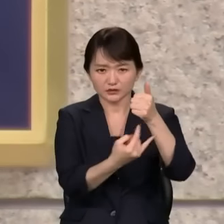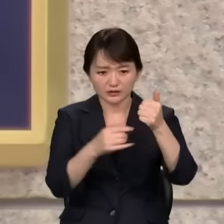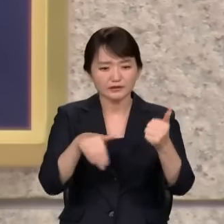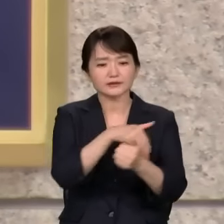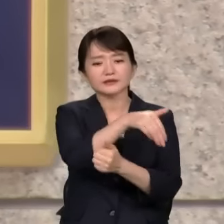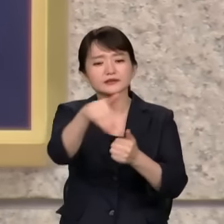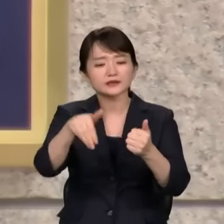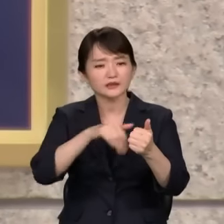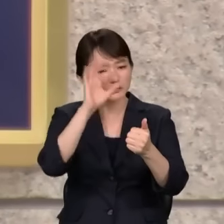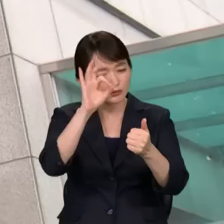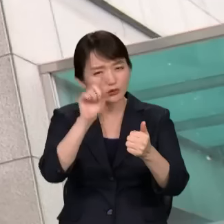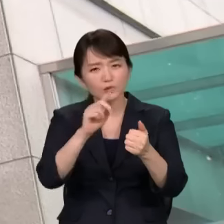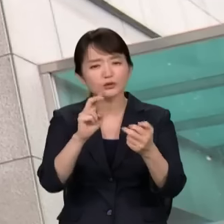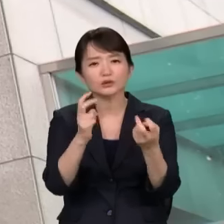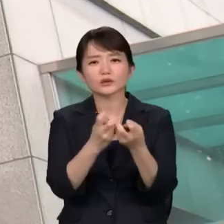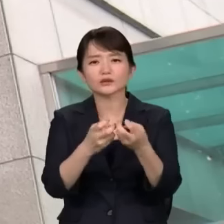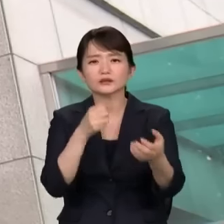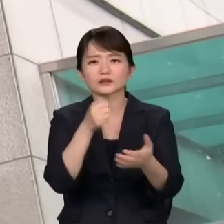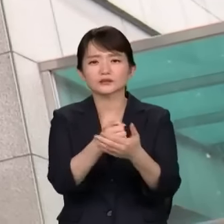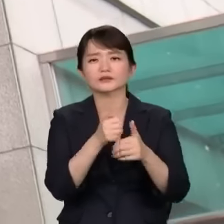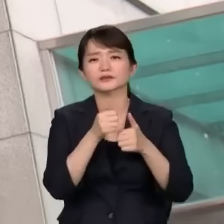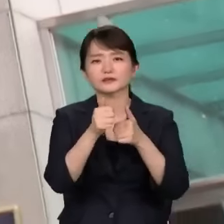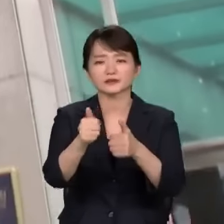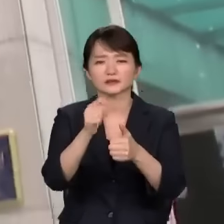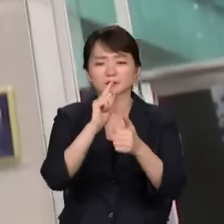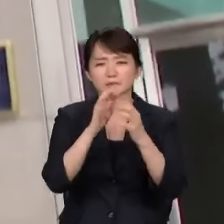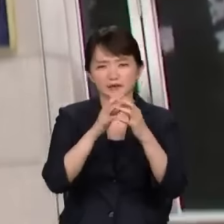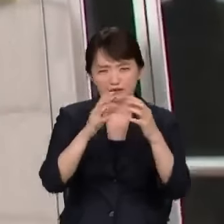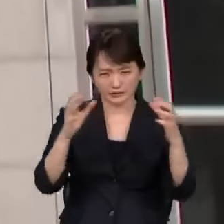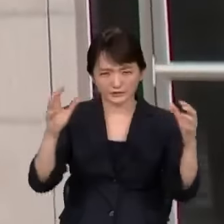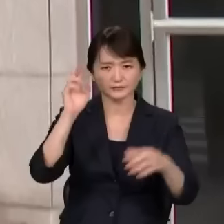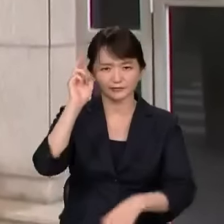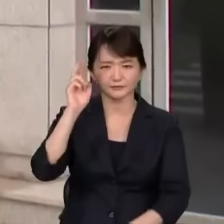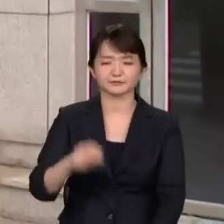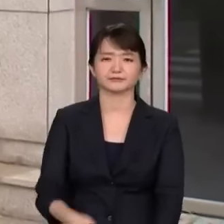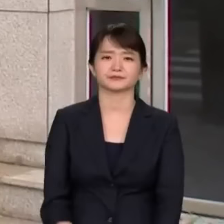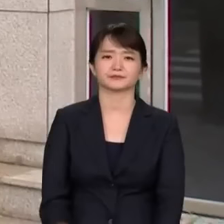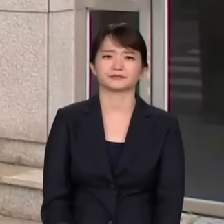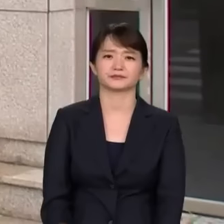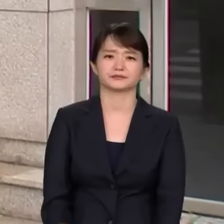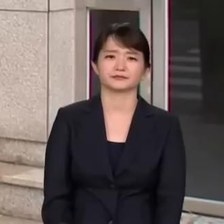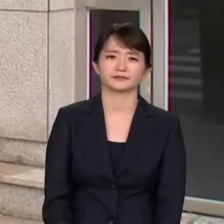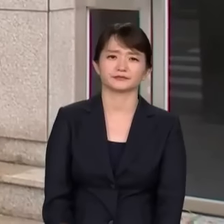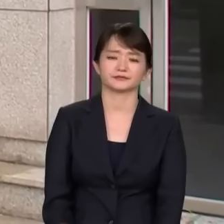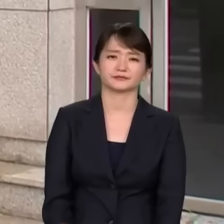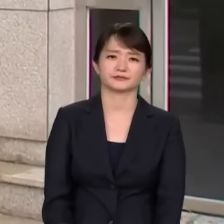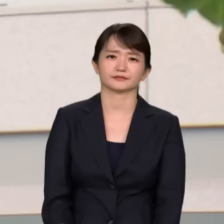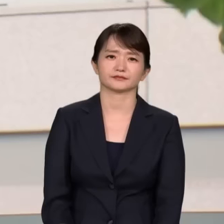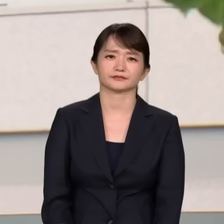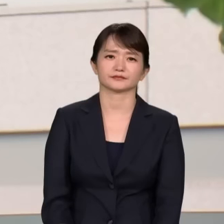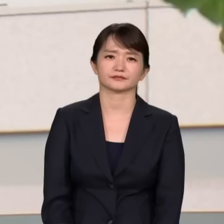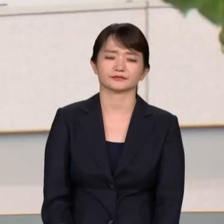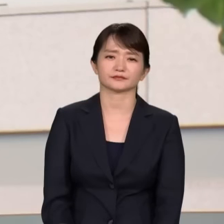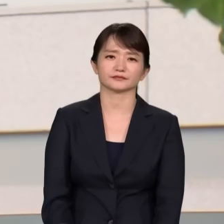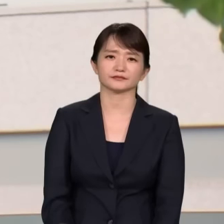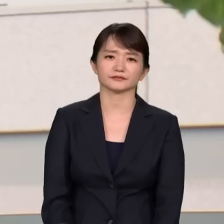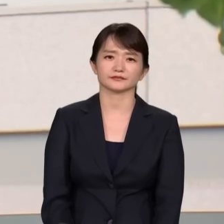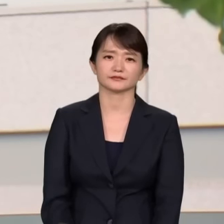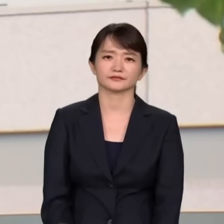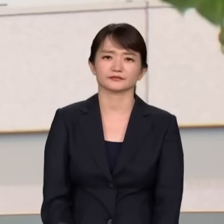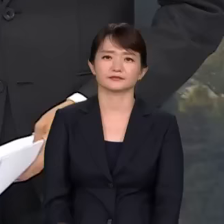지켜보겠지만 어떤 결정이 내려지느냐에 따라 파장이 적지 않을 전망입니다. 지금까지 용산 대통령실에서 JTBC 김태형입니다.